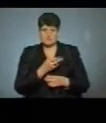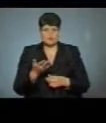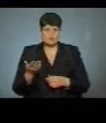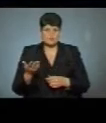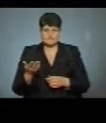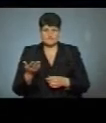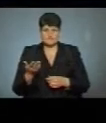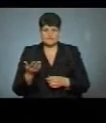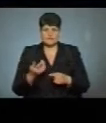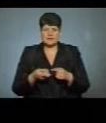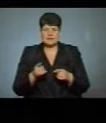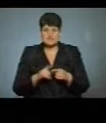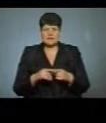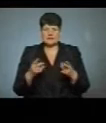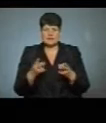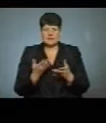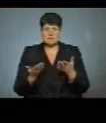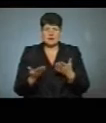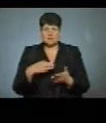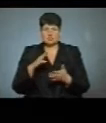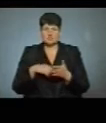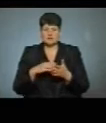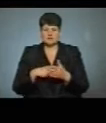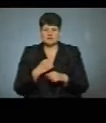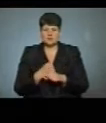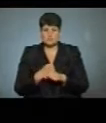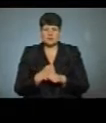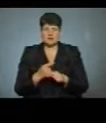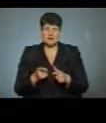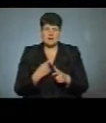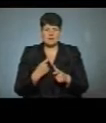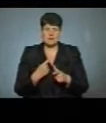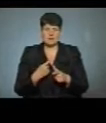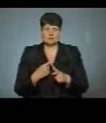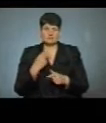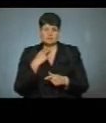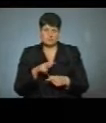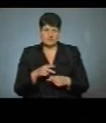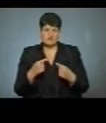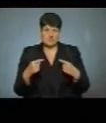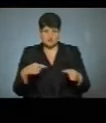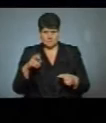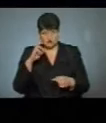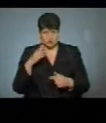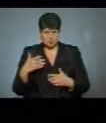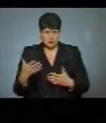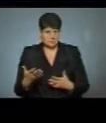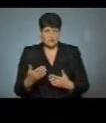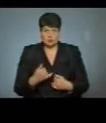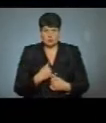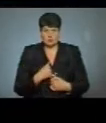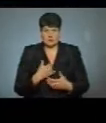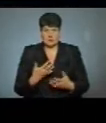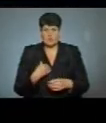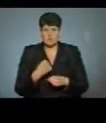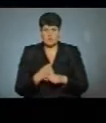ну, це треба або якісь штрафи вводити, або позбавлення волі, як в інших цивілізованих країнах. Тому що в нас ми